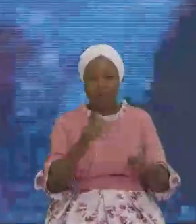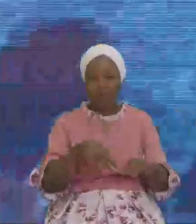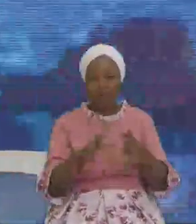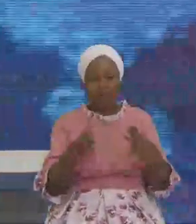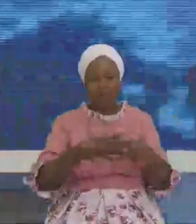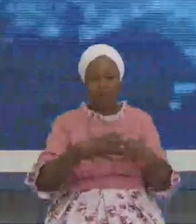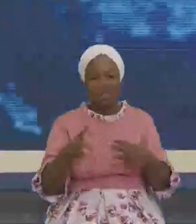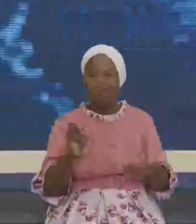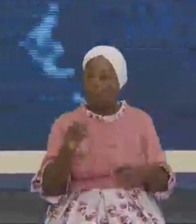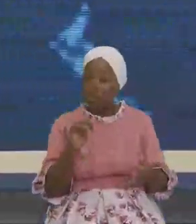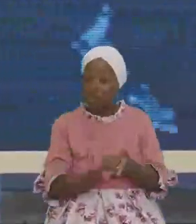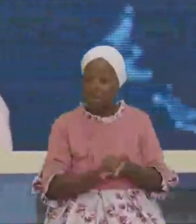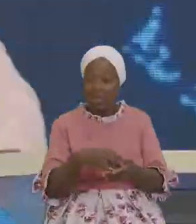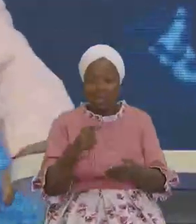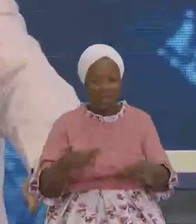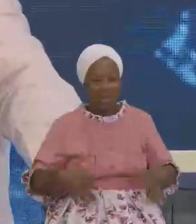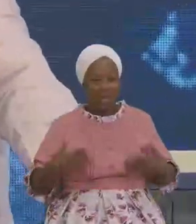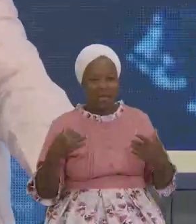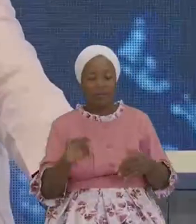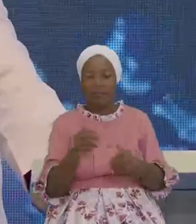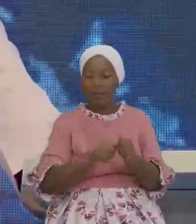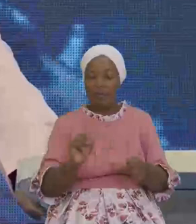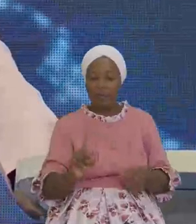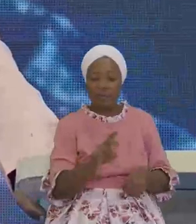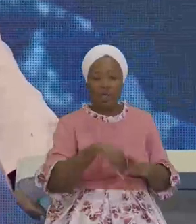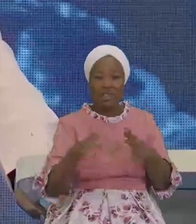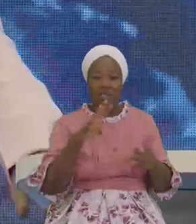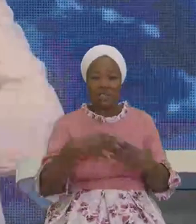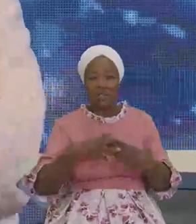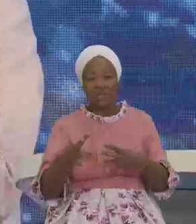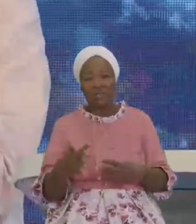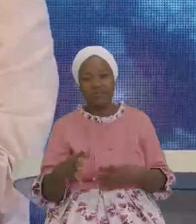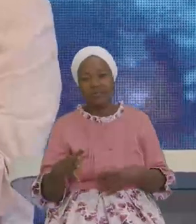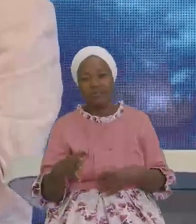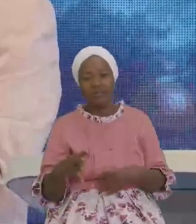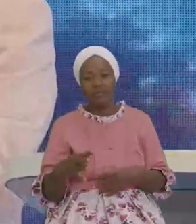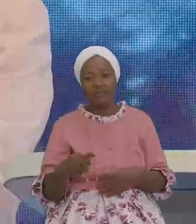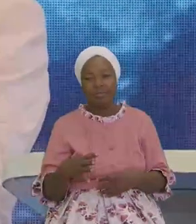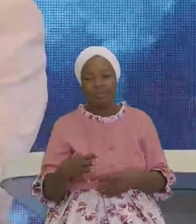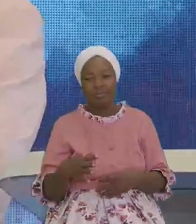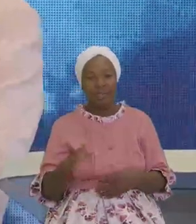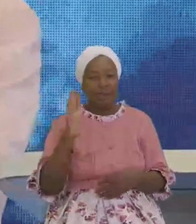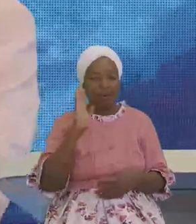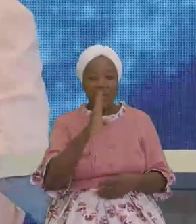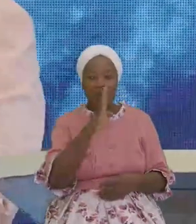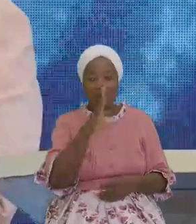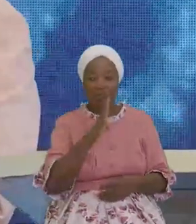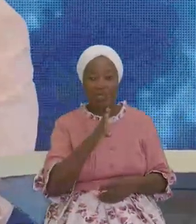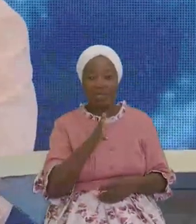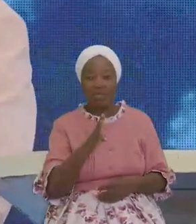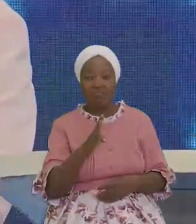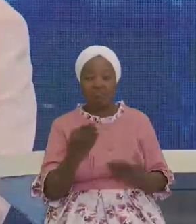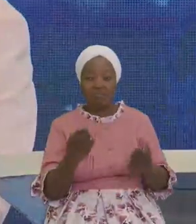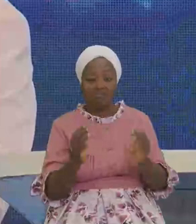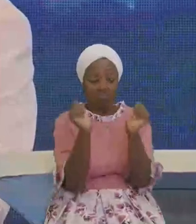Et il a mis tout le monde dans une cage. Afin que la vie de chacun soit dans une